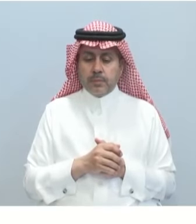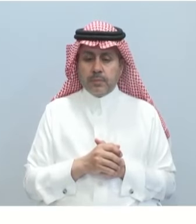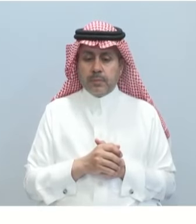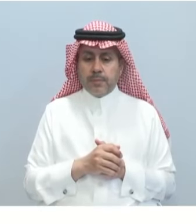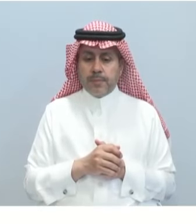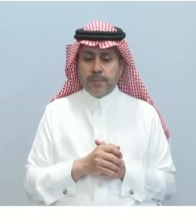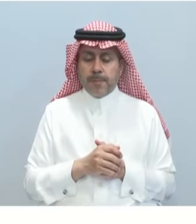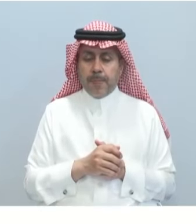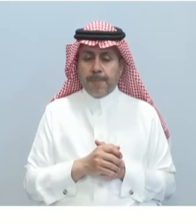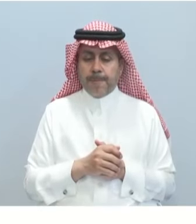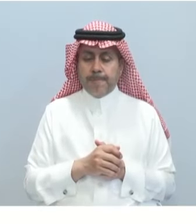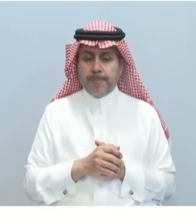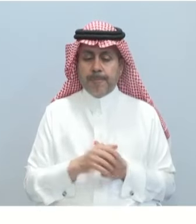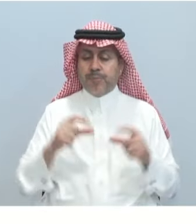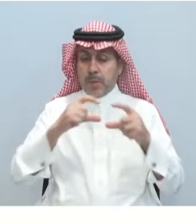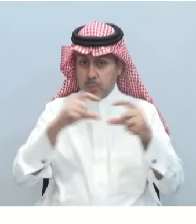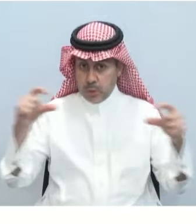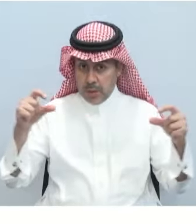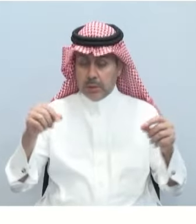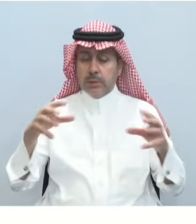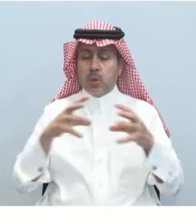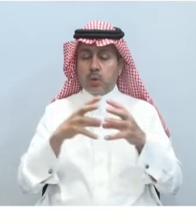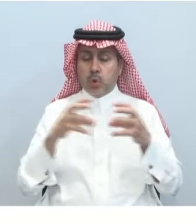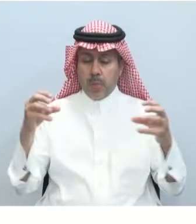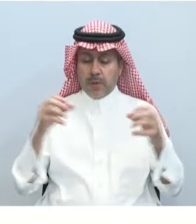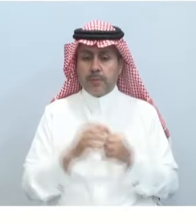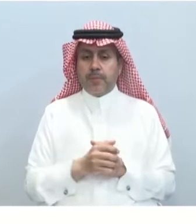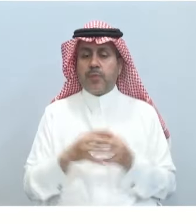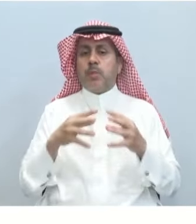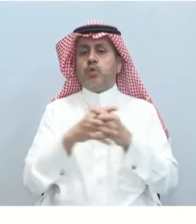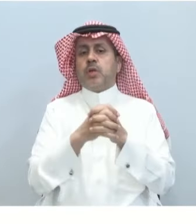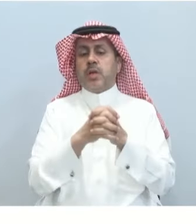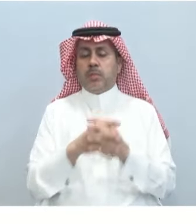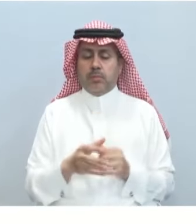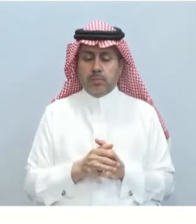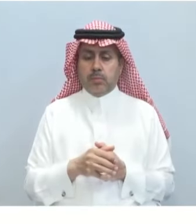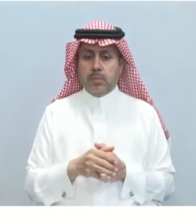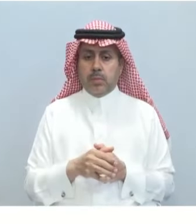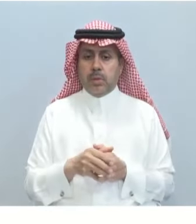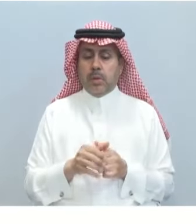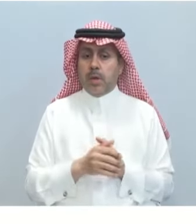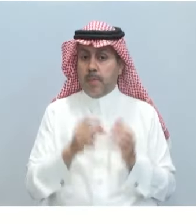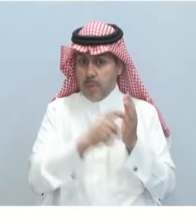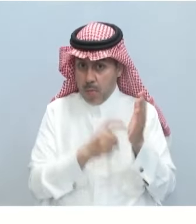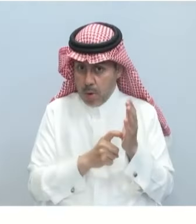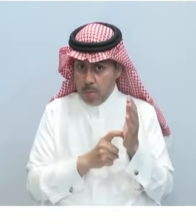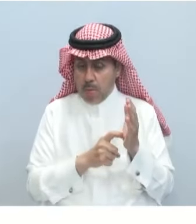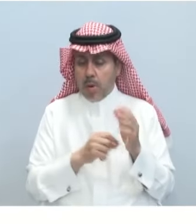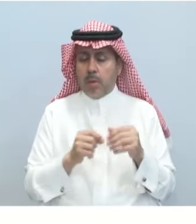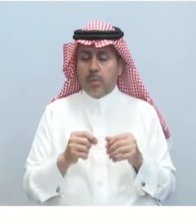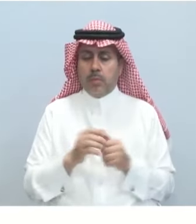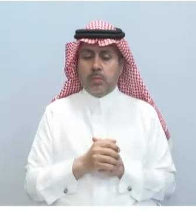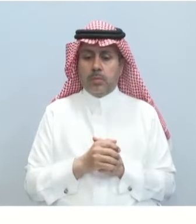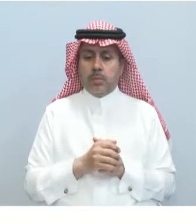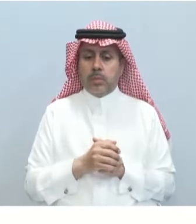لان هذه المصطلحات ربما تكون من المصطلحات المشتركه لكن هذا المصطلح عند المنظم او عند